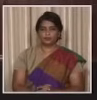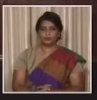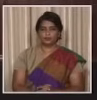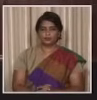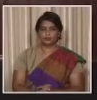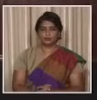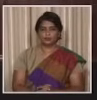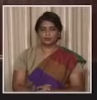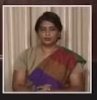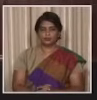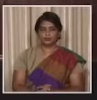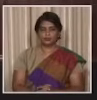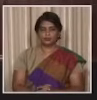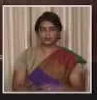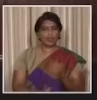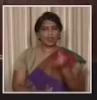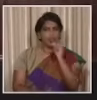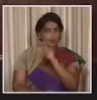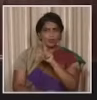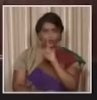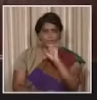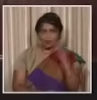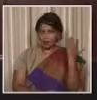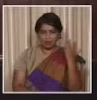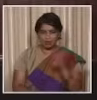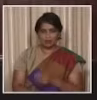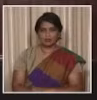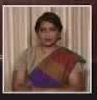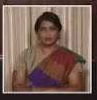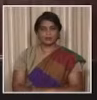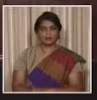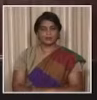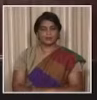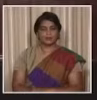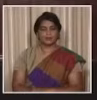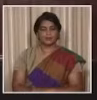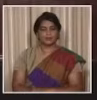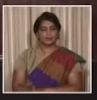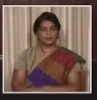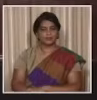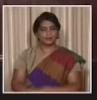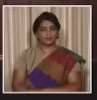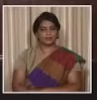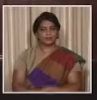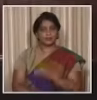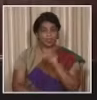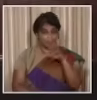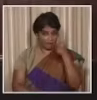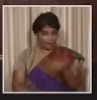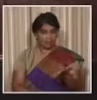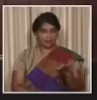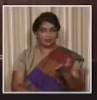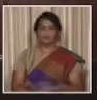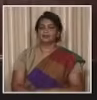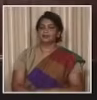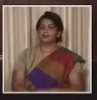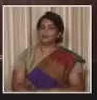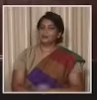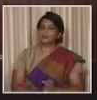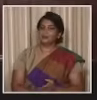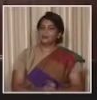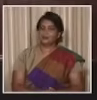ඔබගේ නම කිව්වේ නැහැ. කවුරුත් කිව්වේ. හරි. ඔබතුමාගේ නම ඔච්චර වටිනවද? හරි.